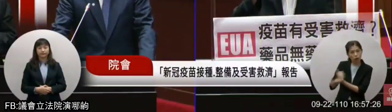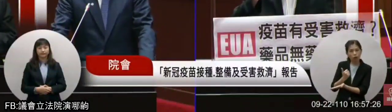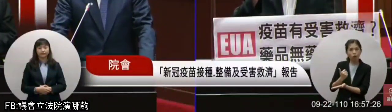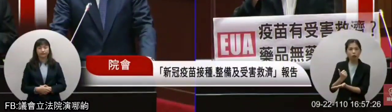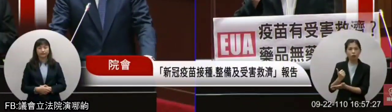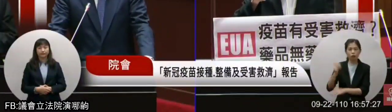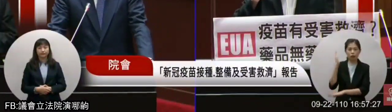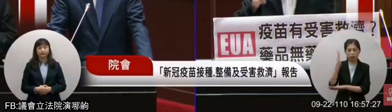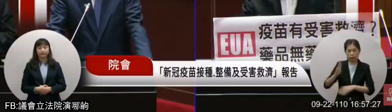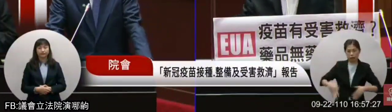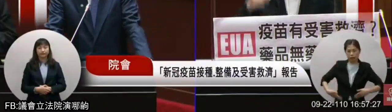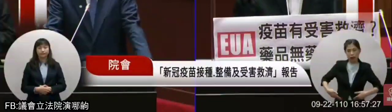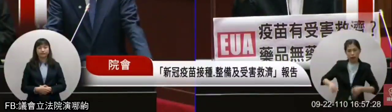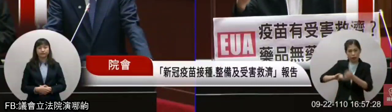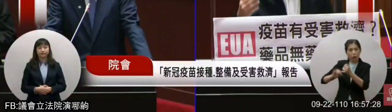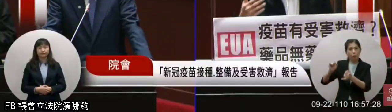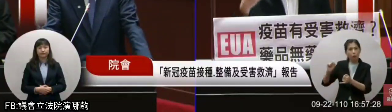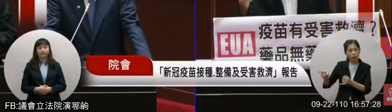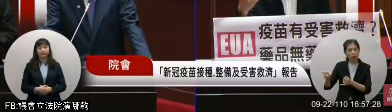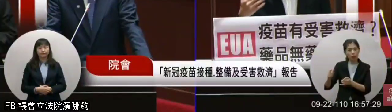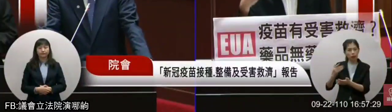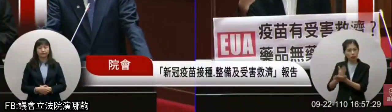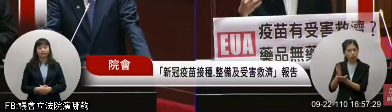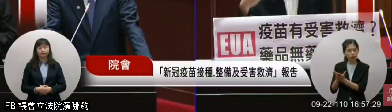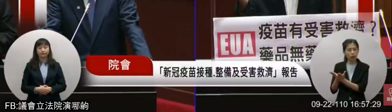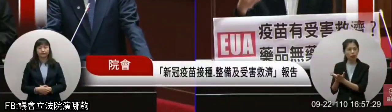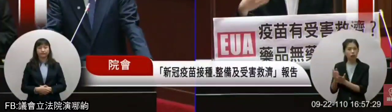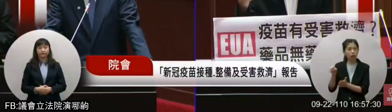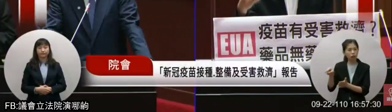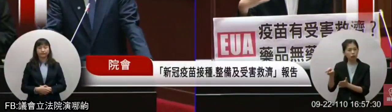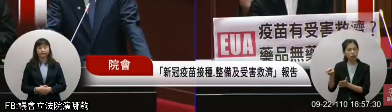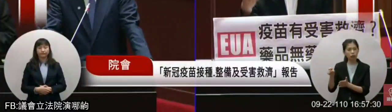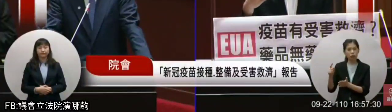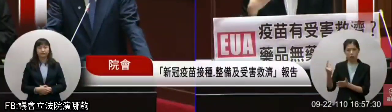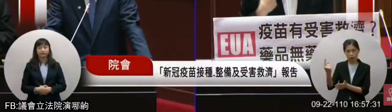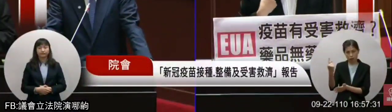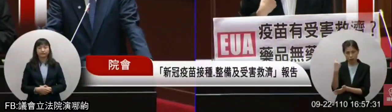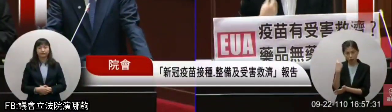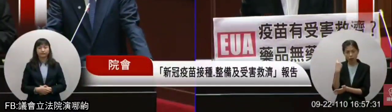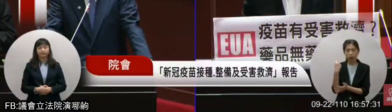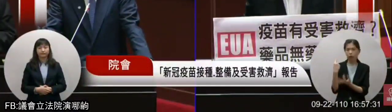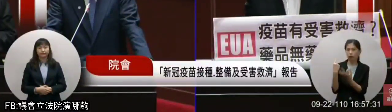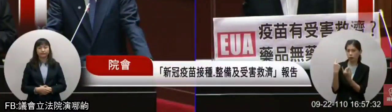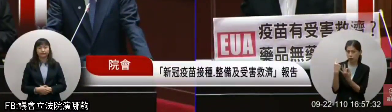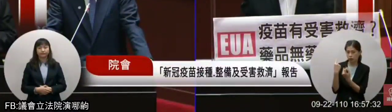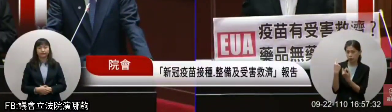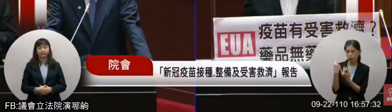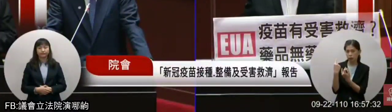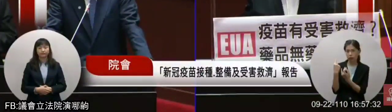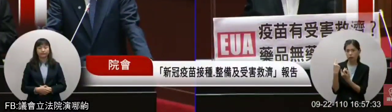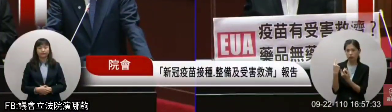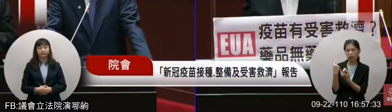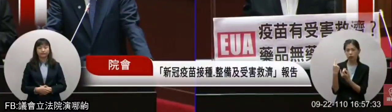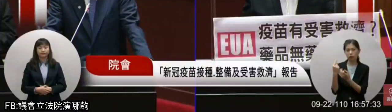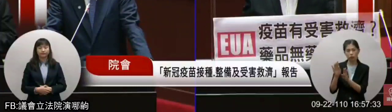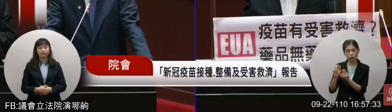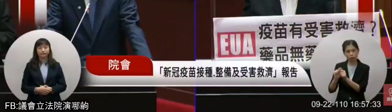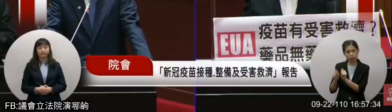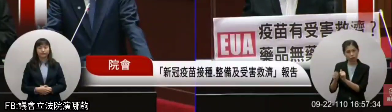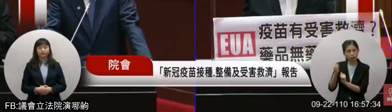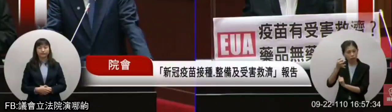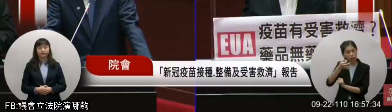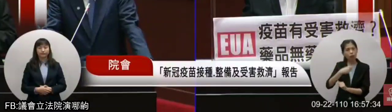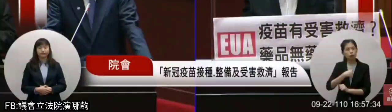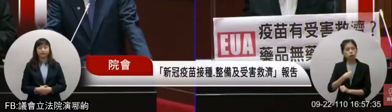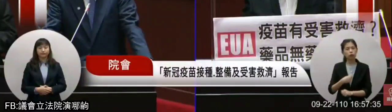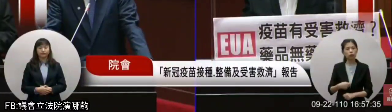政府紧急采购的、啊，都要征收啊，那个每季多少钱？那你高端而言，或其